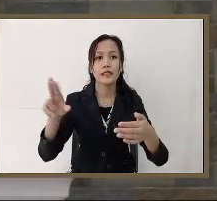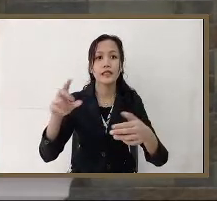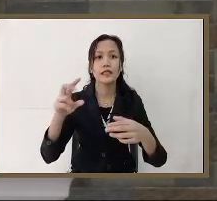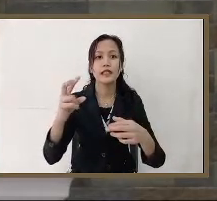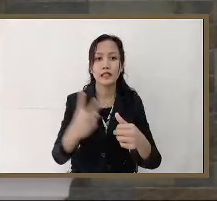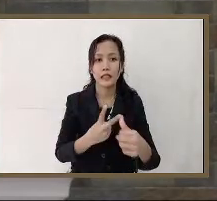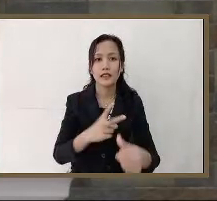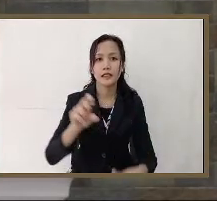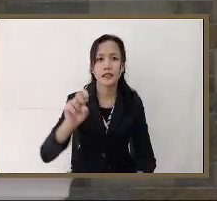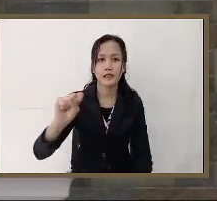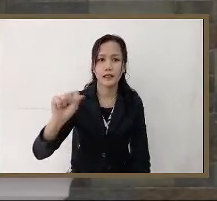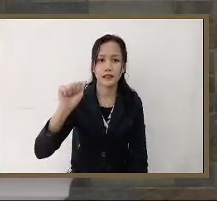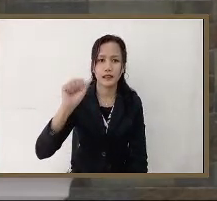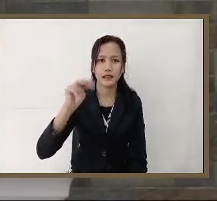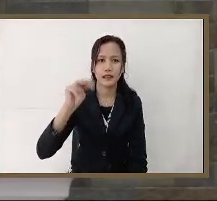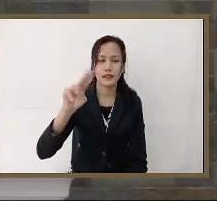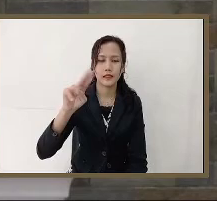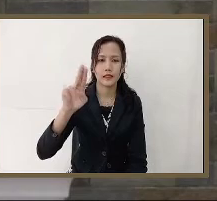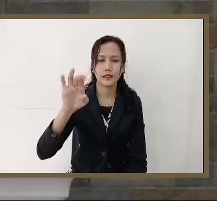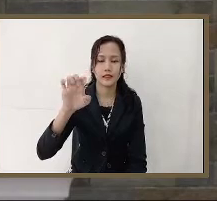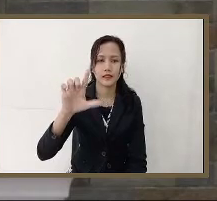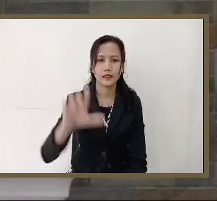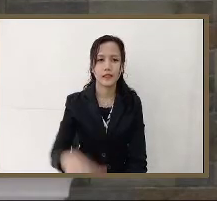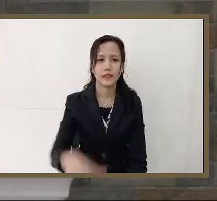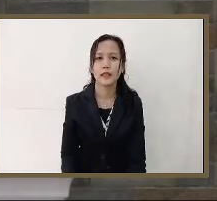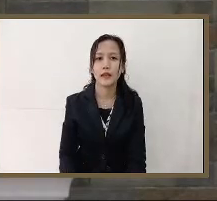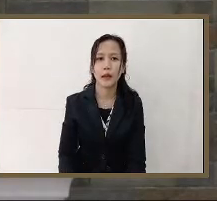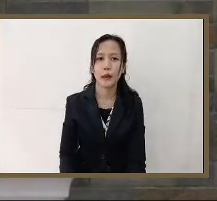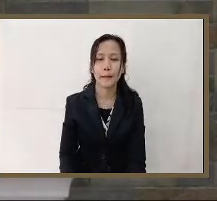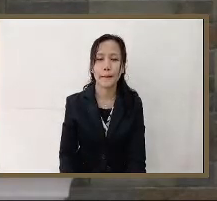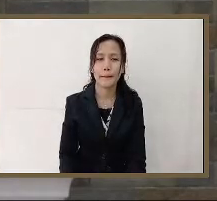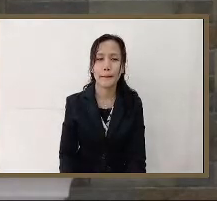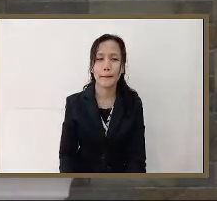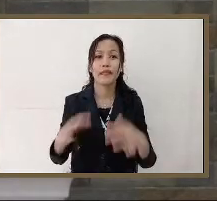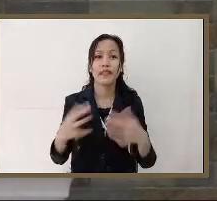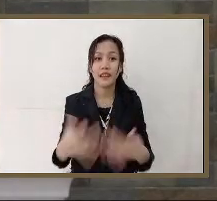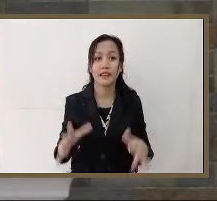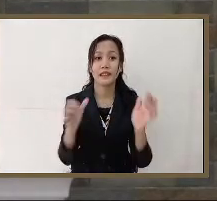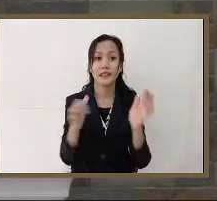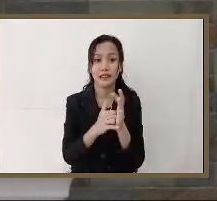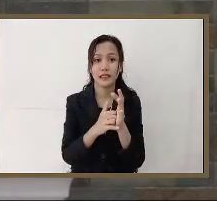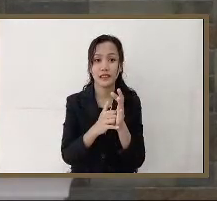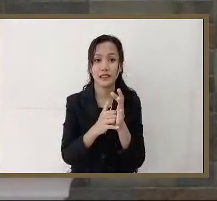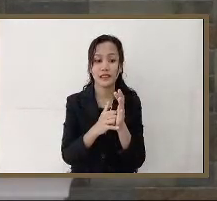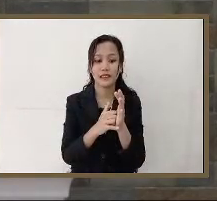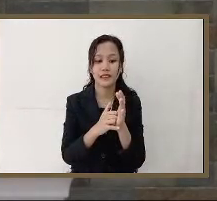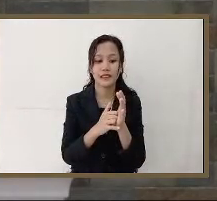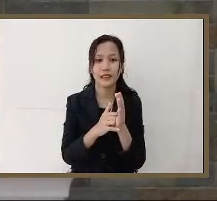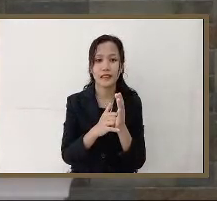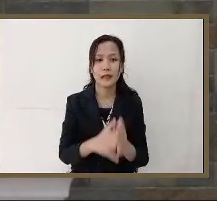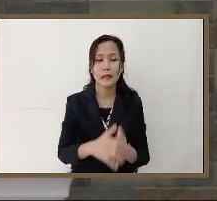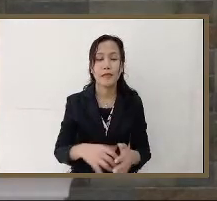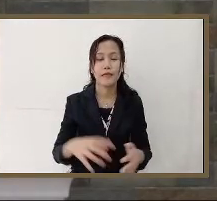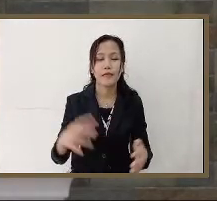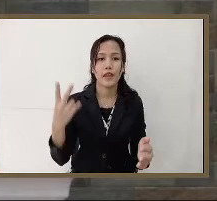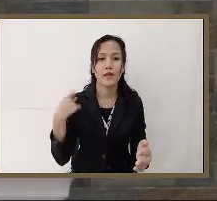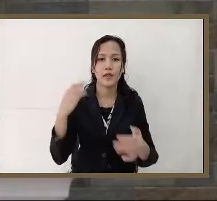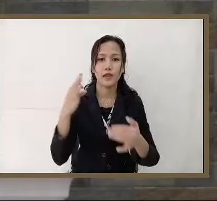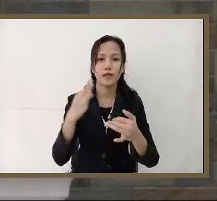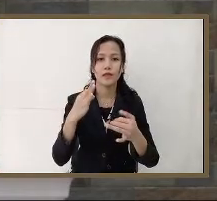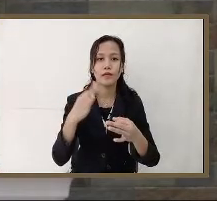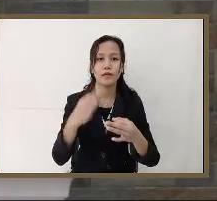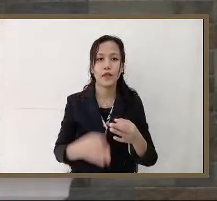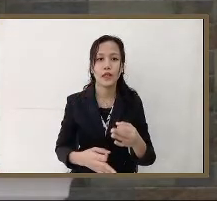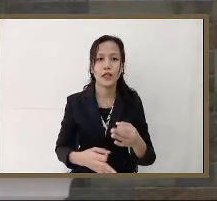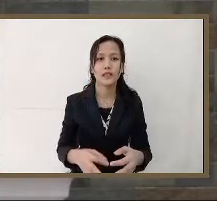Samuel. Alright? And then, of course, after that, ay papasok na yung final period. So nahali lang sa